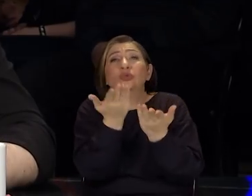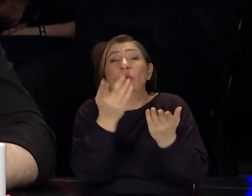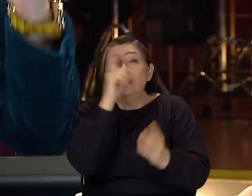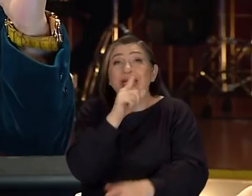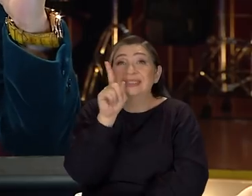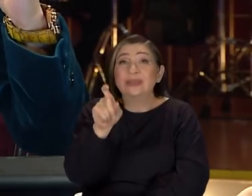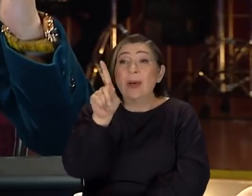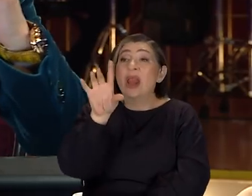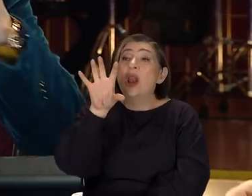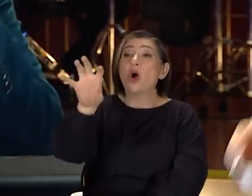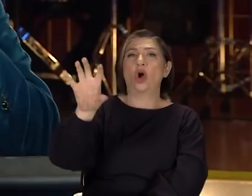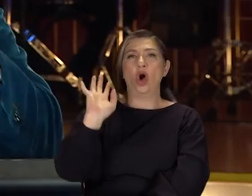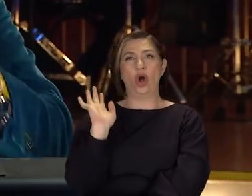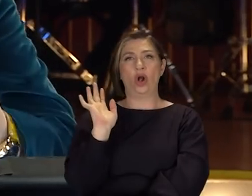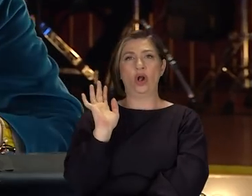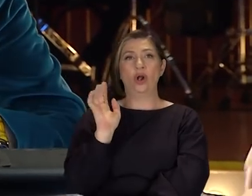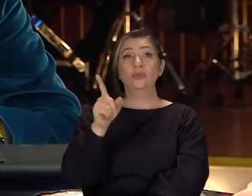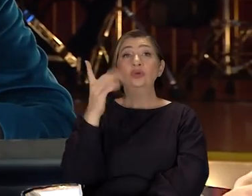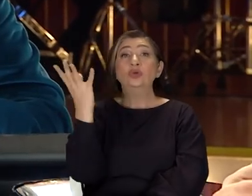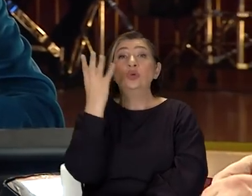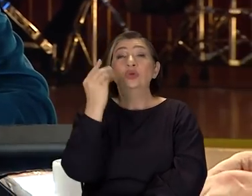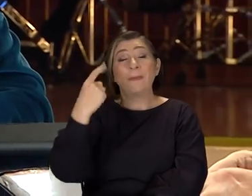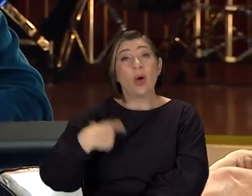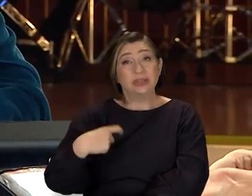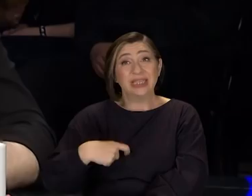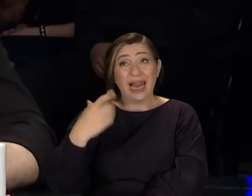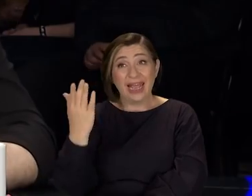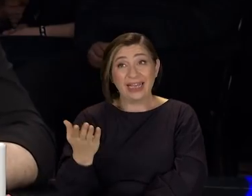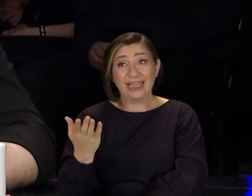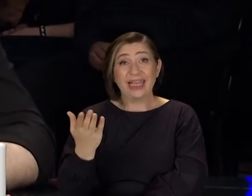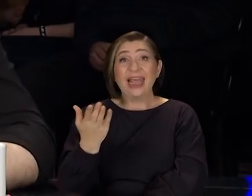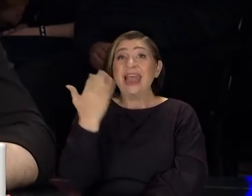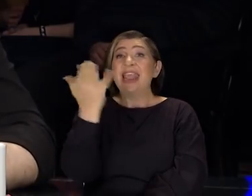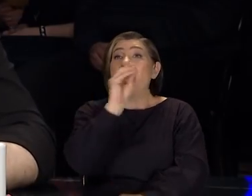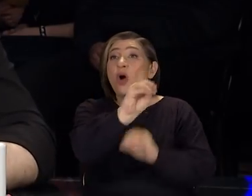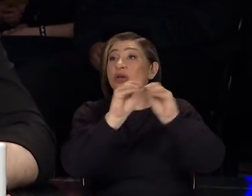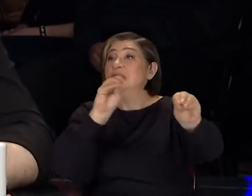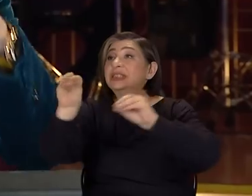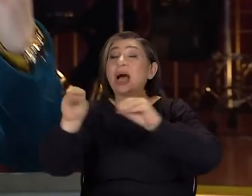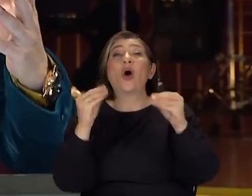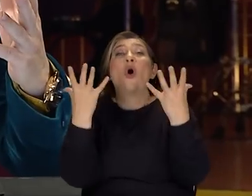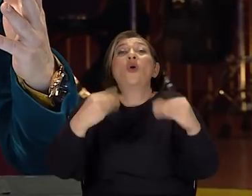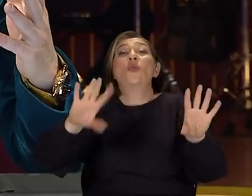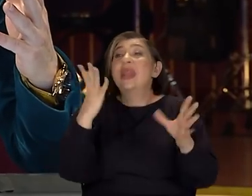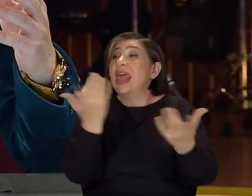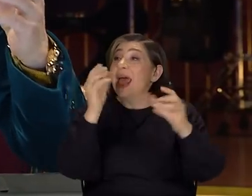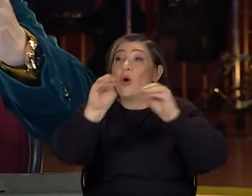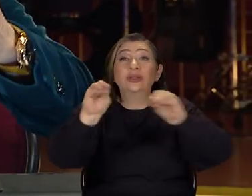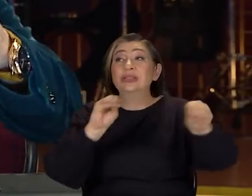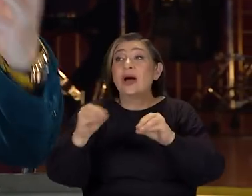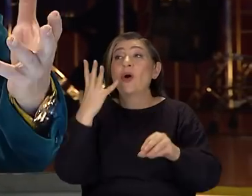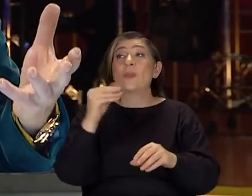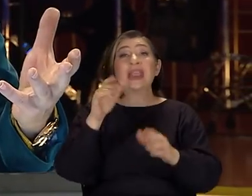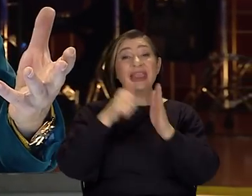sana dedim ki logosun sen. Bu şimdi çok güzel bir özellik. Yani nereye koysak olmuyor. Nereye koysak olmuyor.